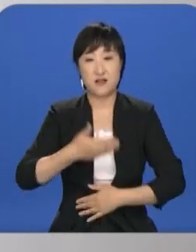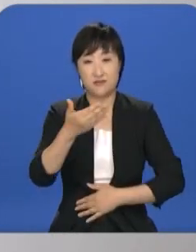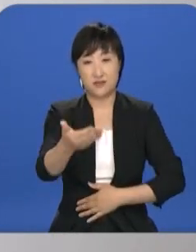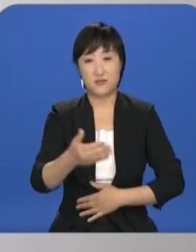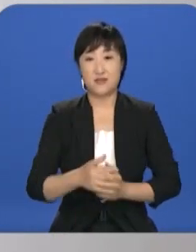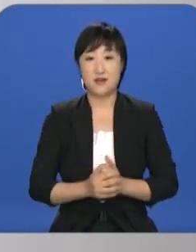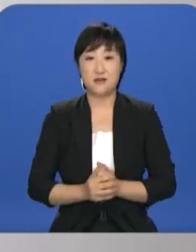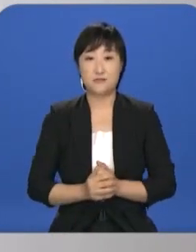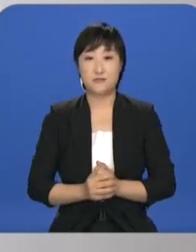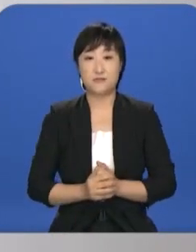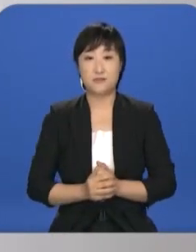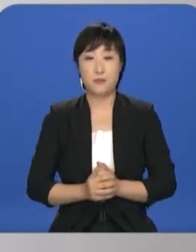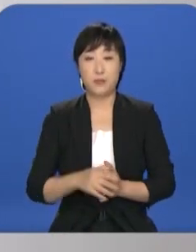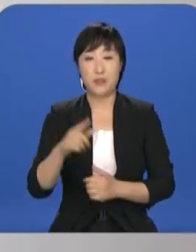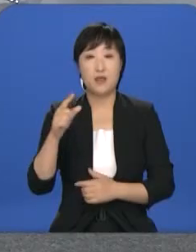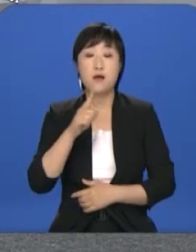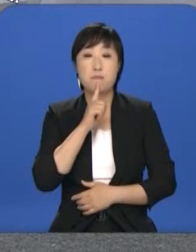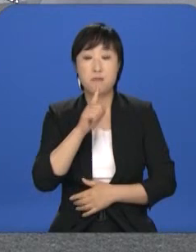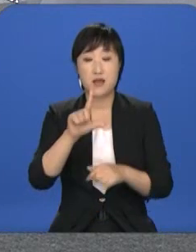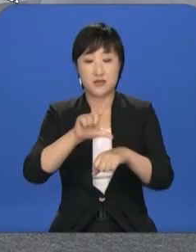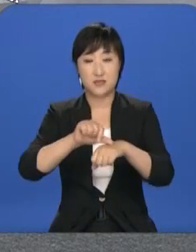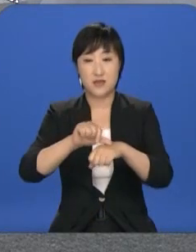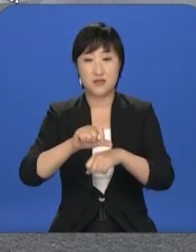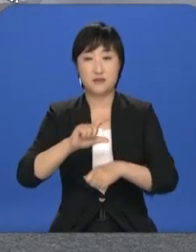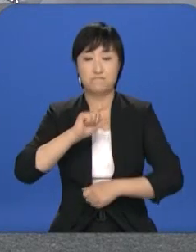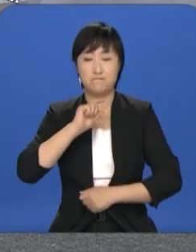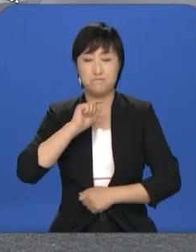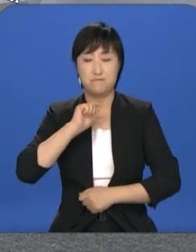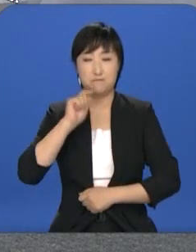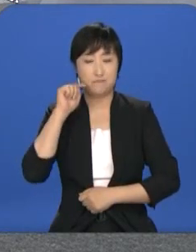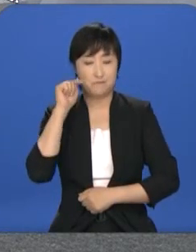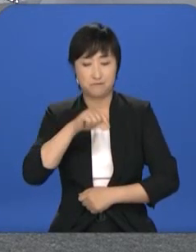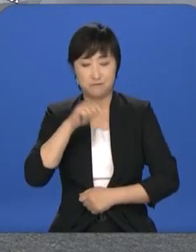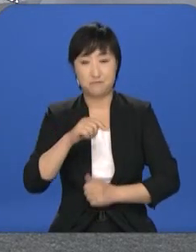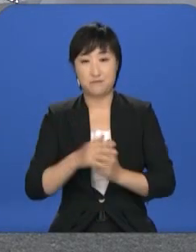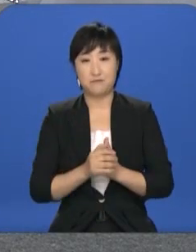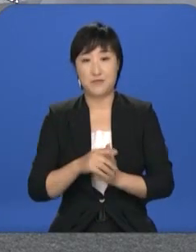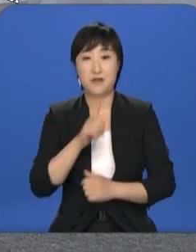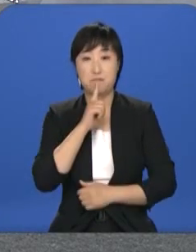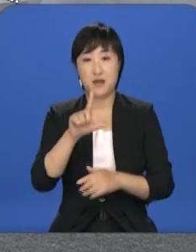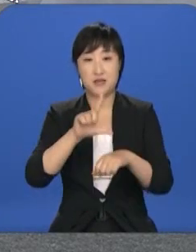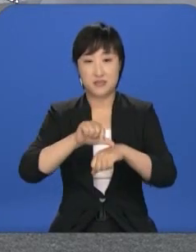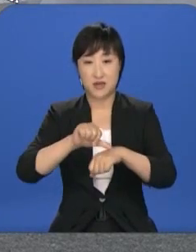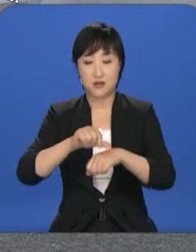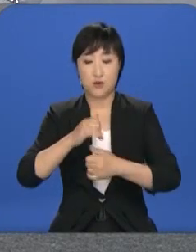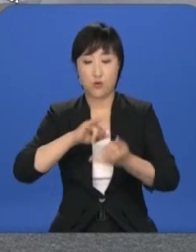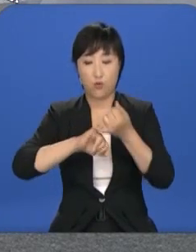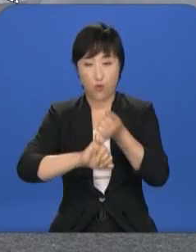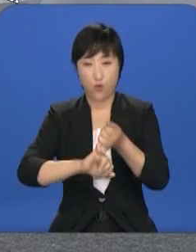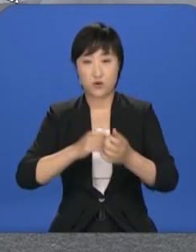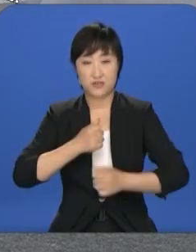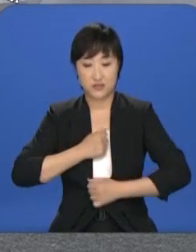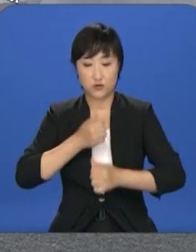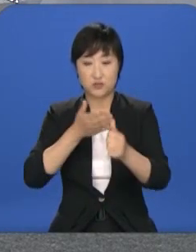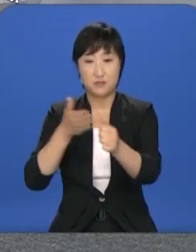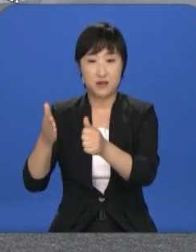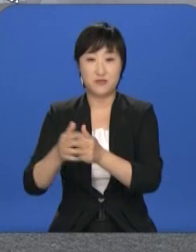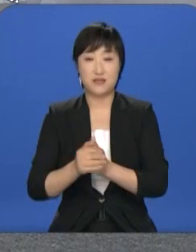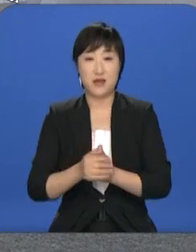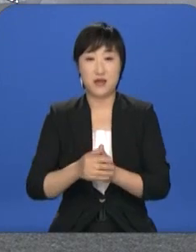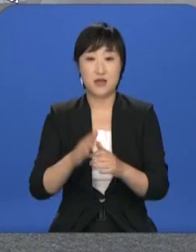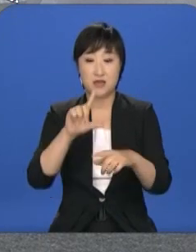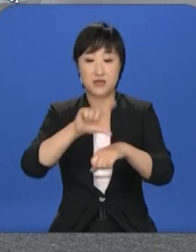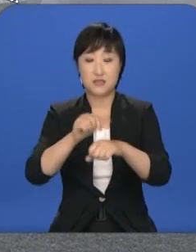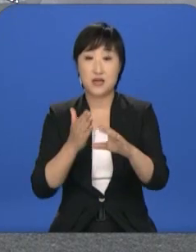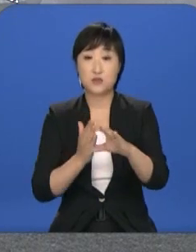선정되었음을 알려드립니다. 발언 시간은 엄격히 통제됩니다. 후보자께서는 발언 시간을 꼭 지켜주시기 바랍니다.